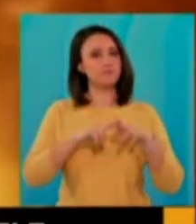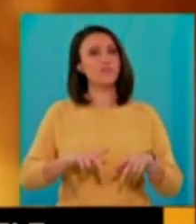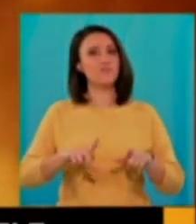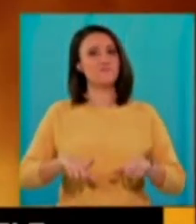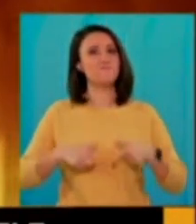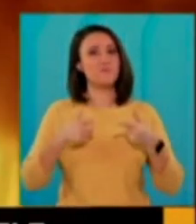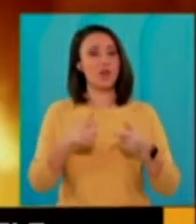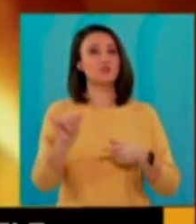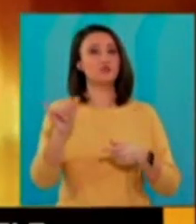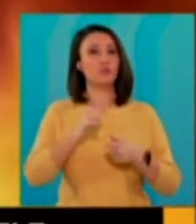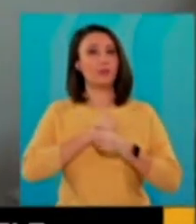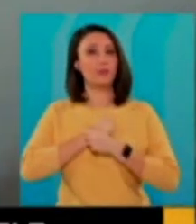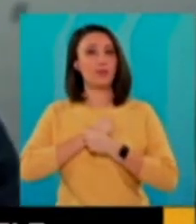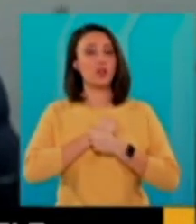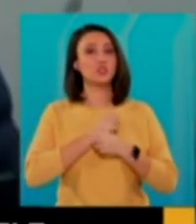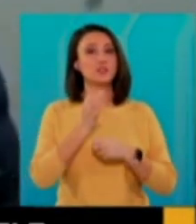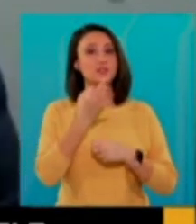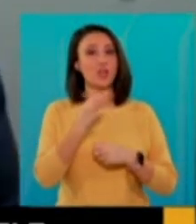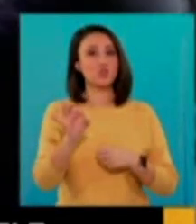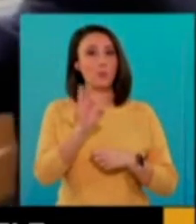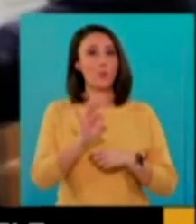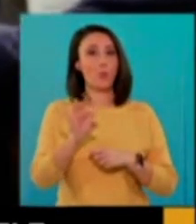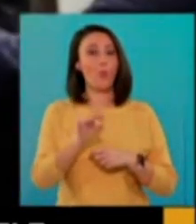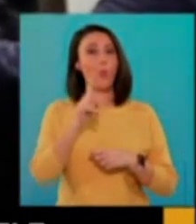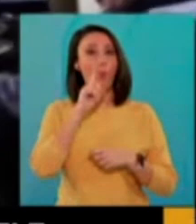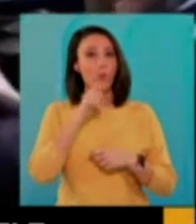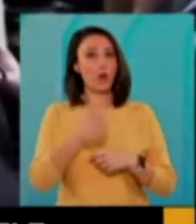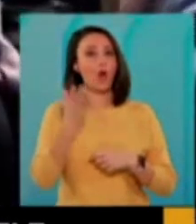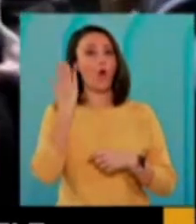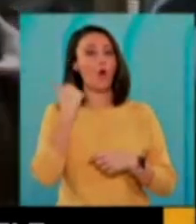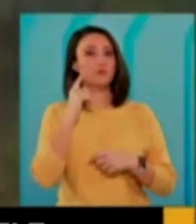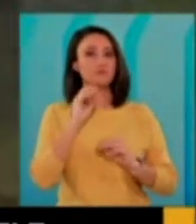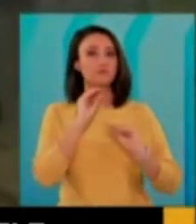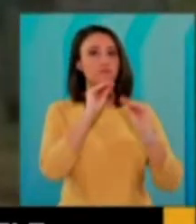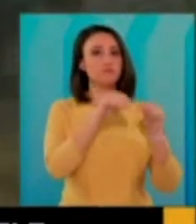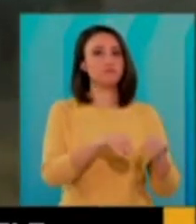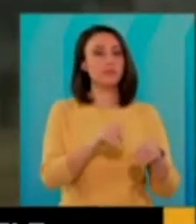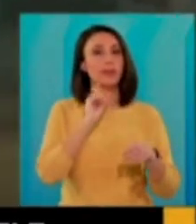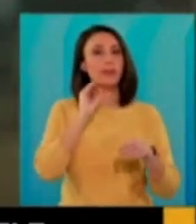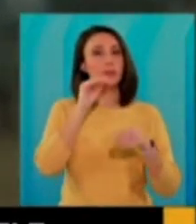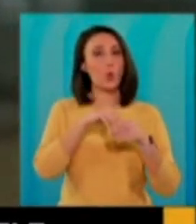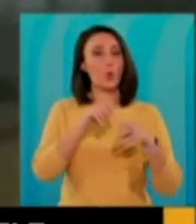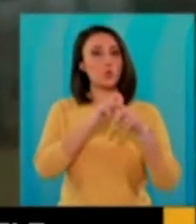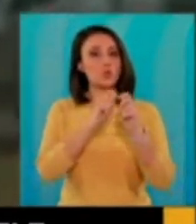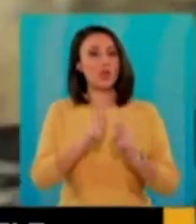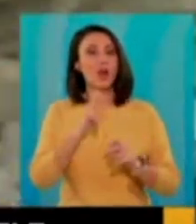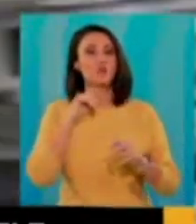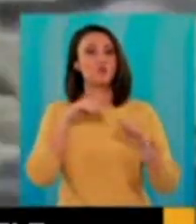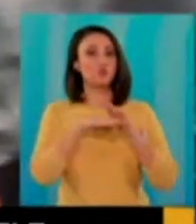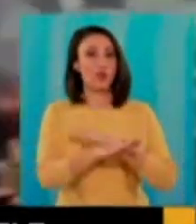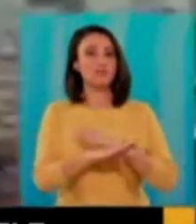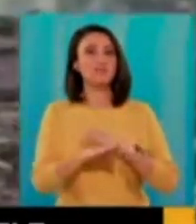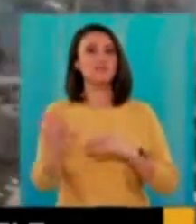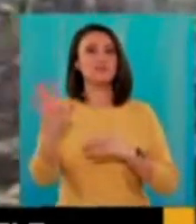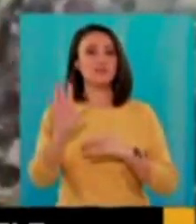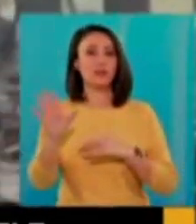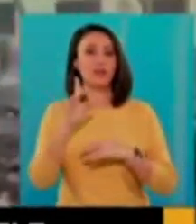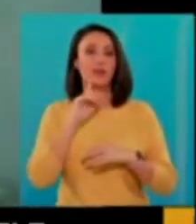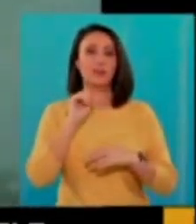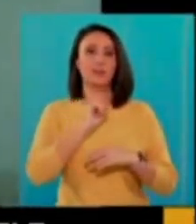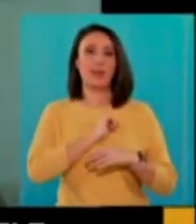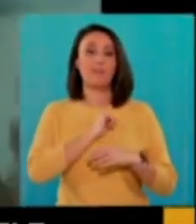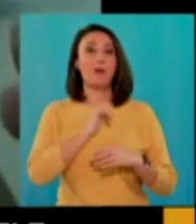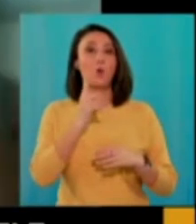viața și pe cei dragi. 10 milioane de ucraineni fie au fost strămutați în interiorul țării, fie refugiați în străinătate de teama